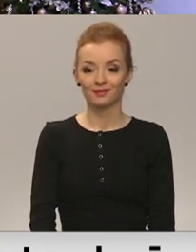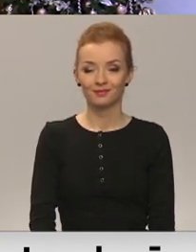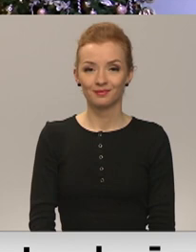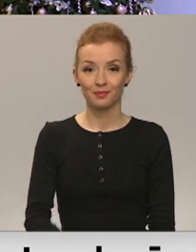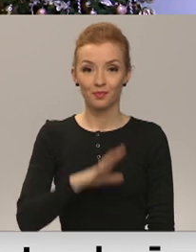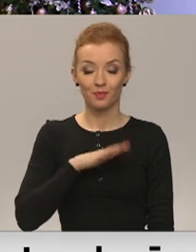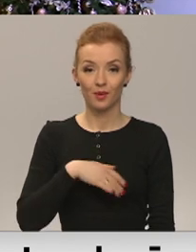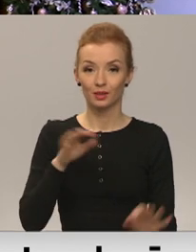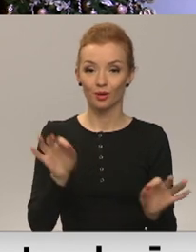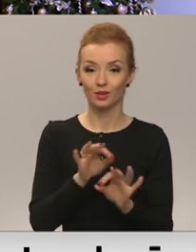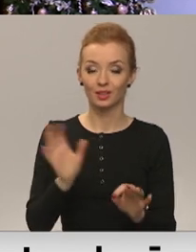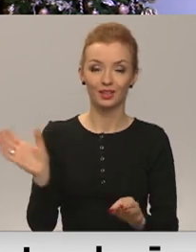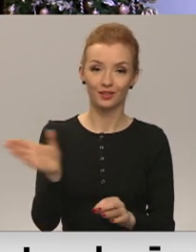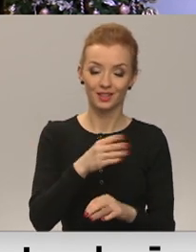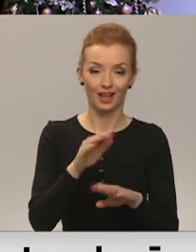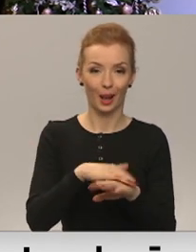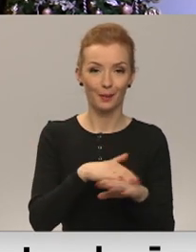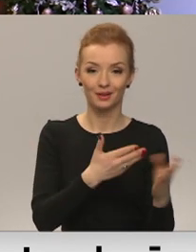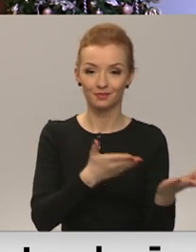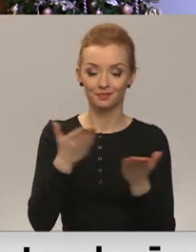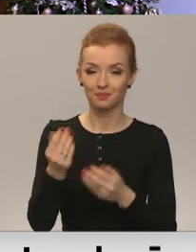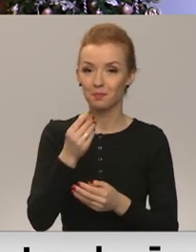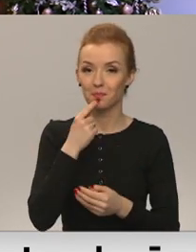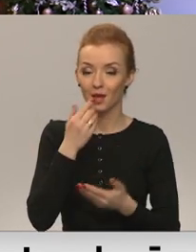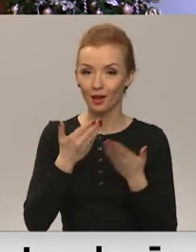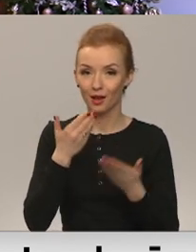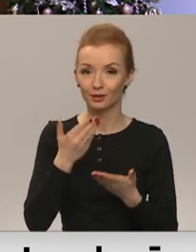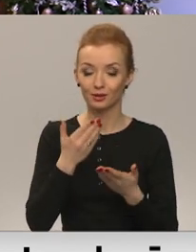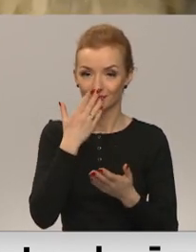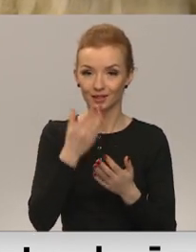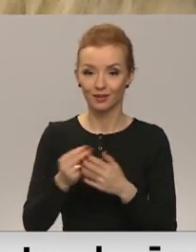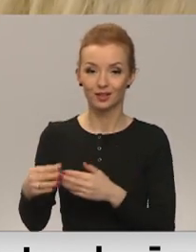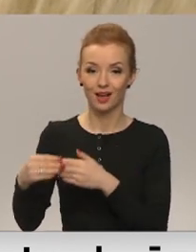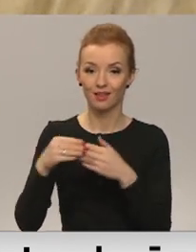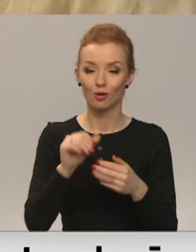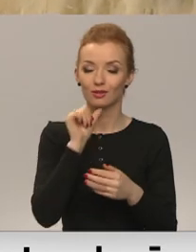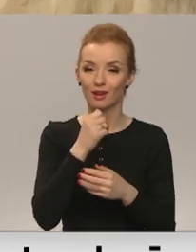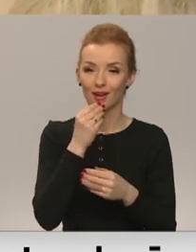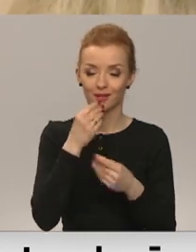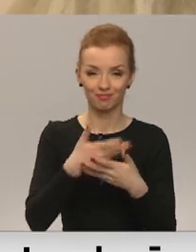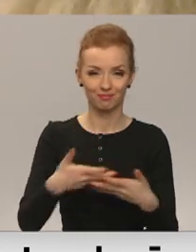Pēc koncerta visi tika laipni aicināti nogaršot pašu atnestos gardumus.